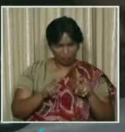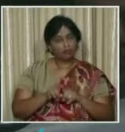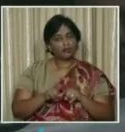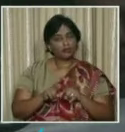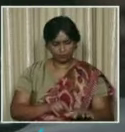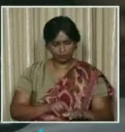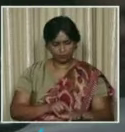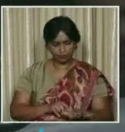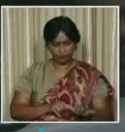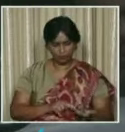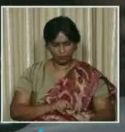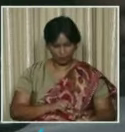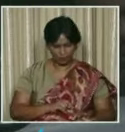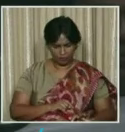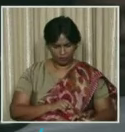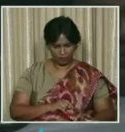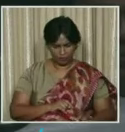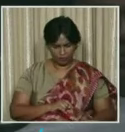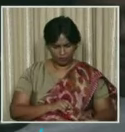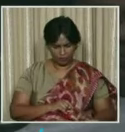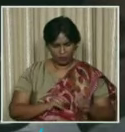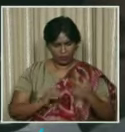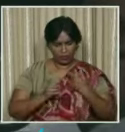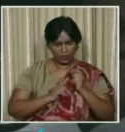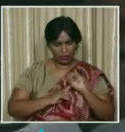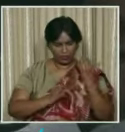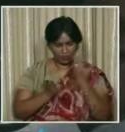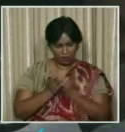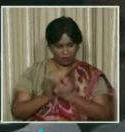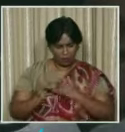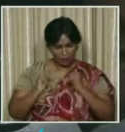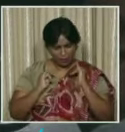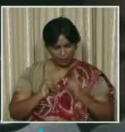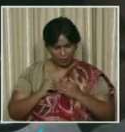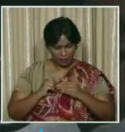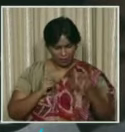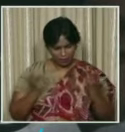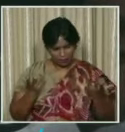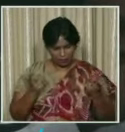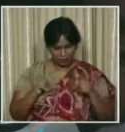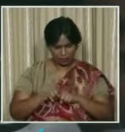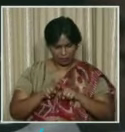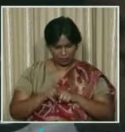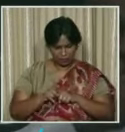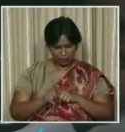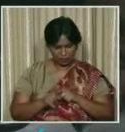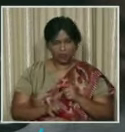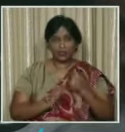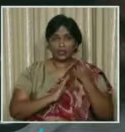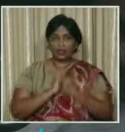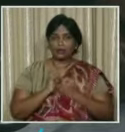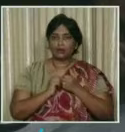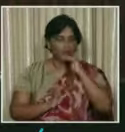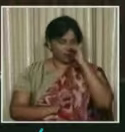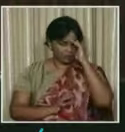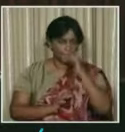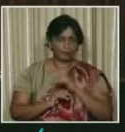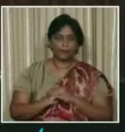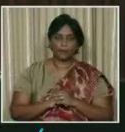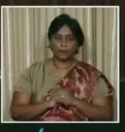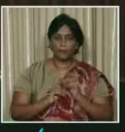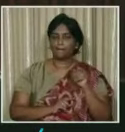යම් ප්‍රකාශයක්. ඒ ප්‍රකාශයත් මං කරයි කියලා තියෙනවා. හැබැයි මම නෙවෙයි. ඒක හරි අසාධාරණයක් කියලා අගරු කතා නැහැ මං. නීති මාර්ගයට යන්න කටයුතු කරන්න බලාපොරොත්තු වෙනවා.